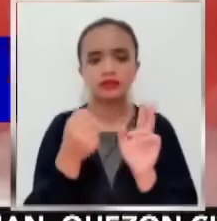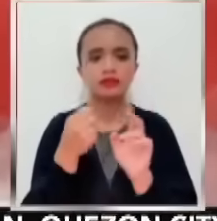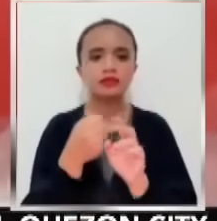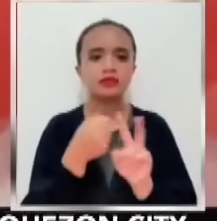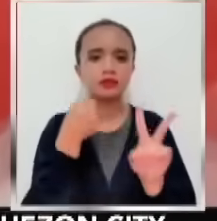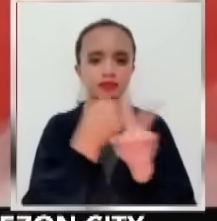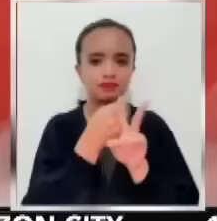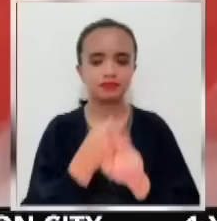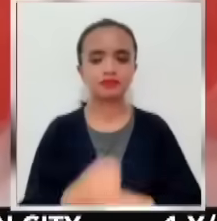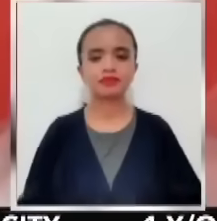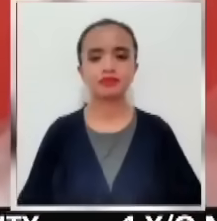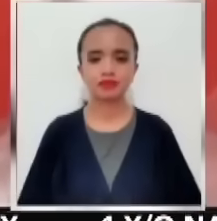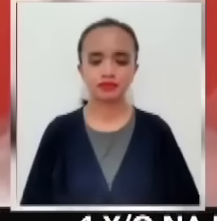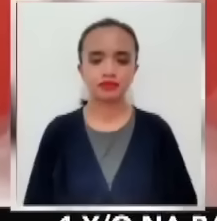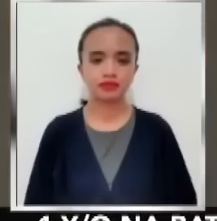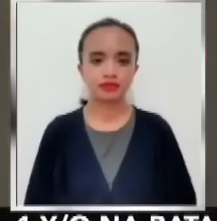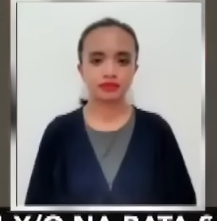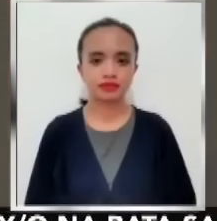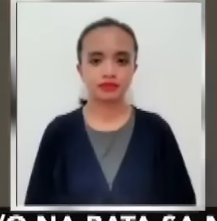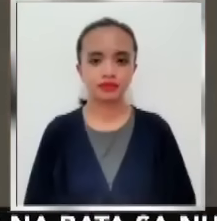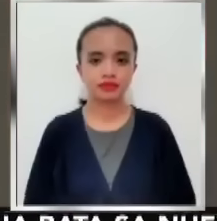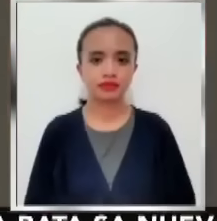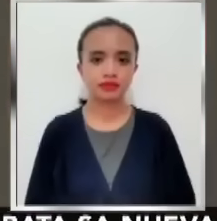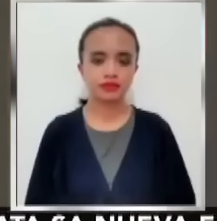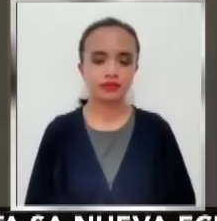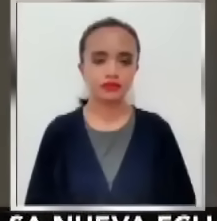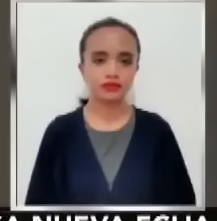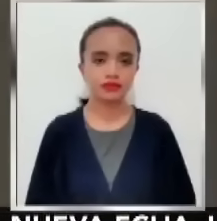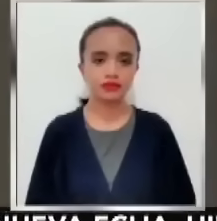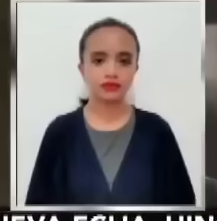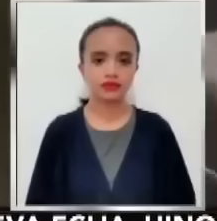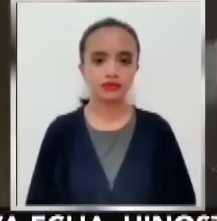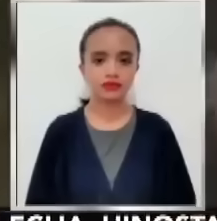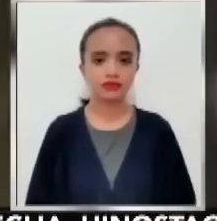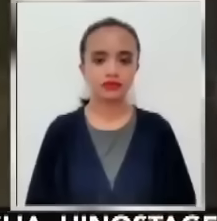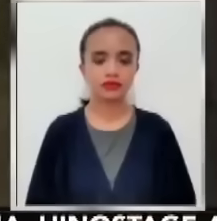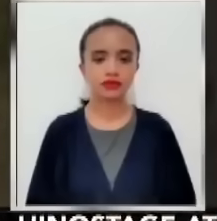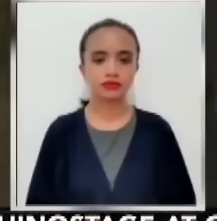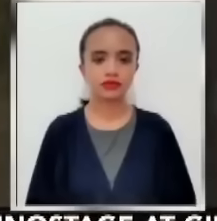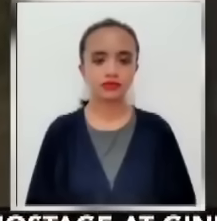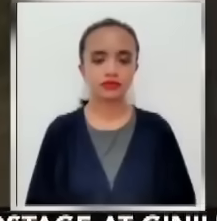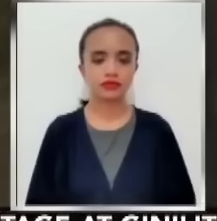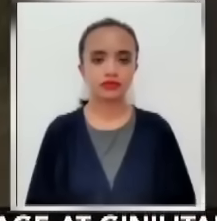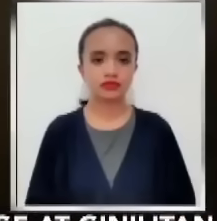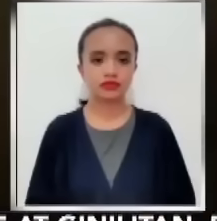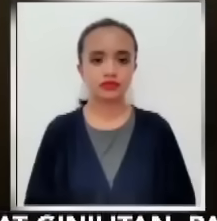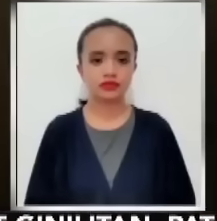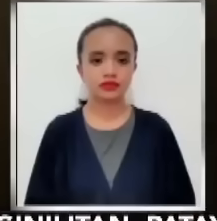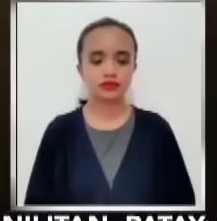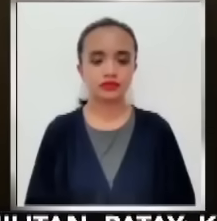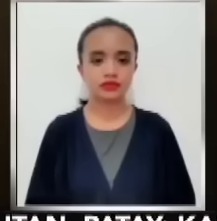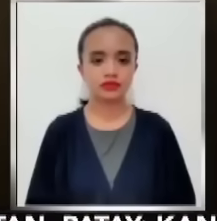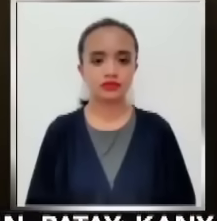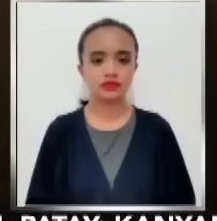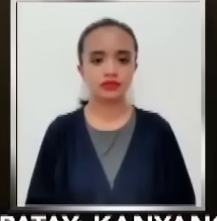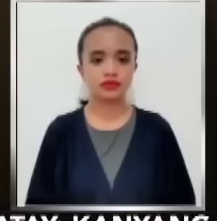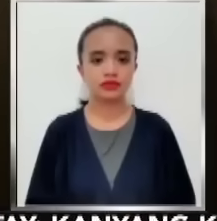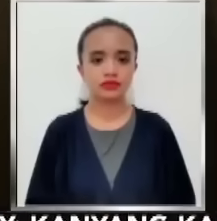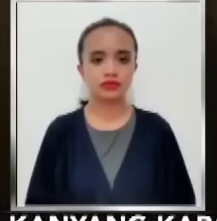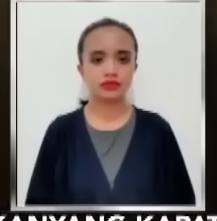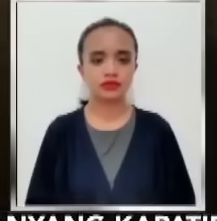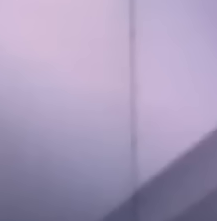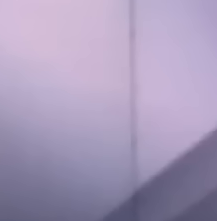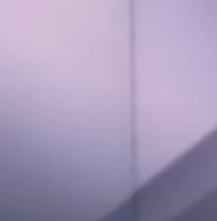GMA Integrated News, CJ Torida ng GMA Regional TV, 1 North Central Luzon, nakatutok